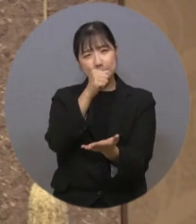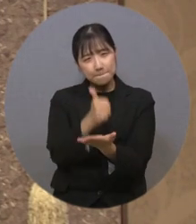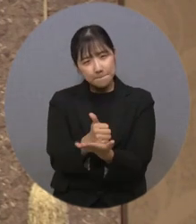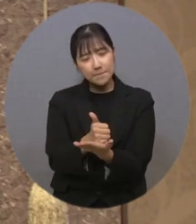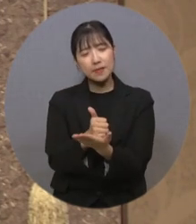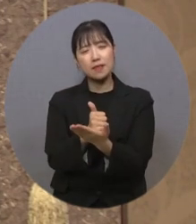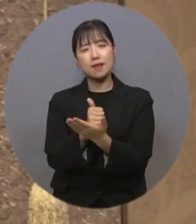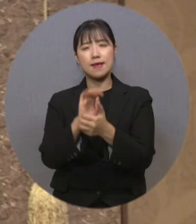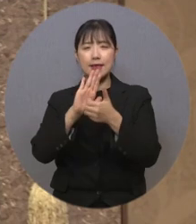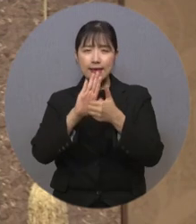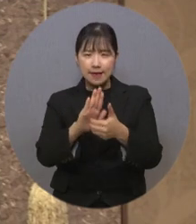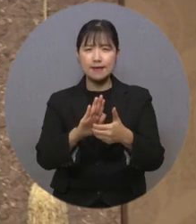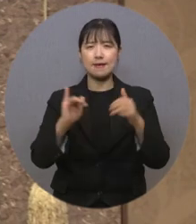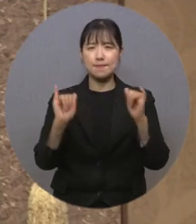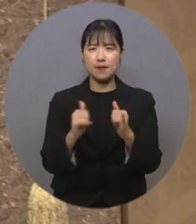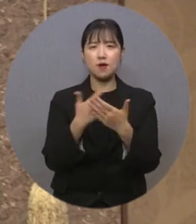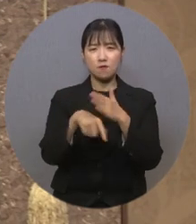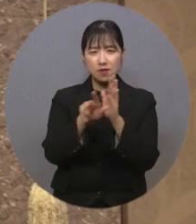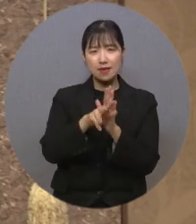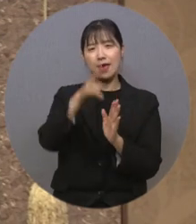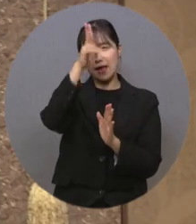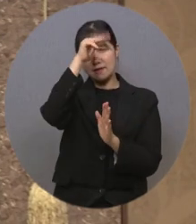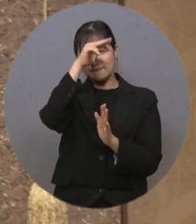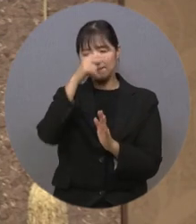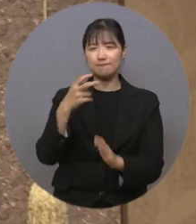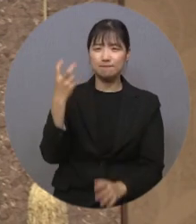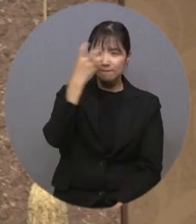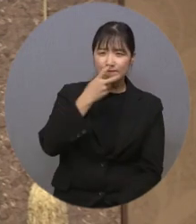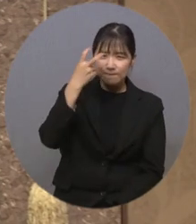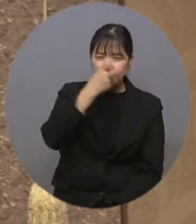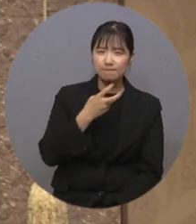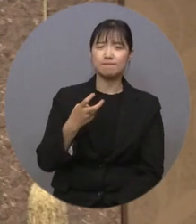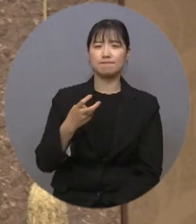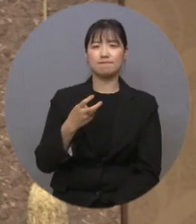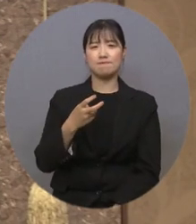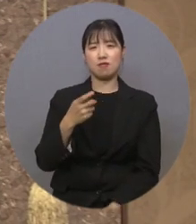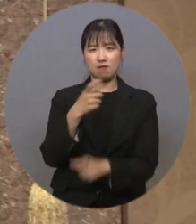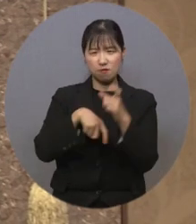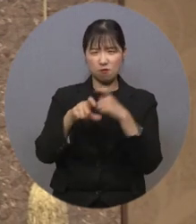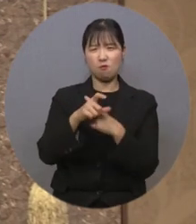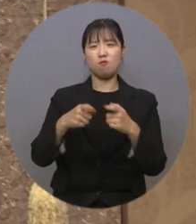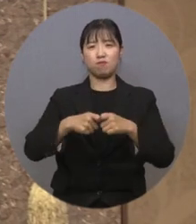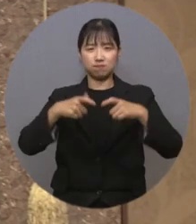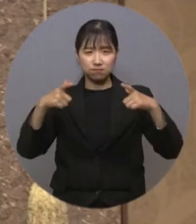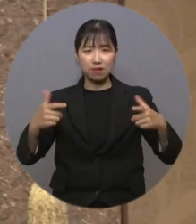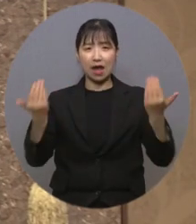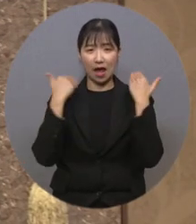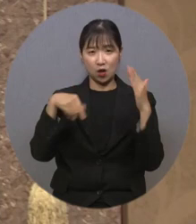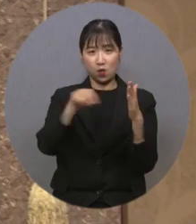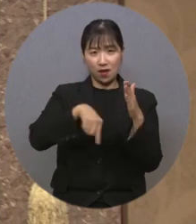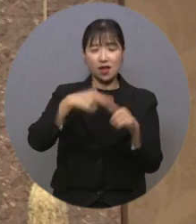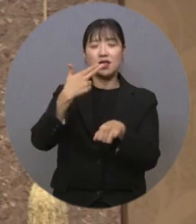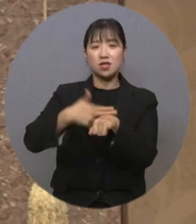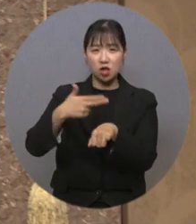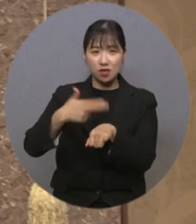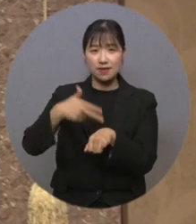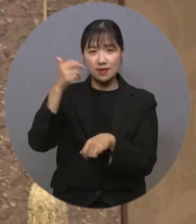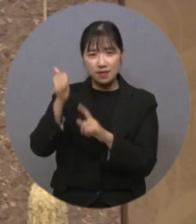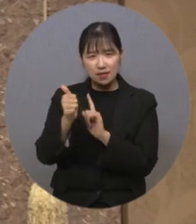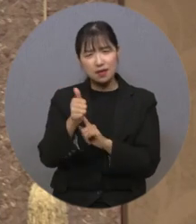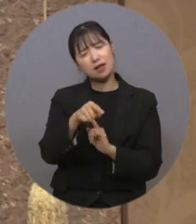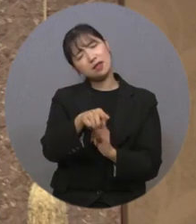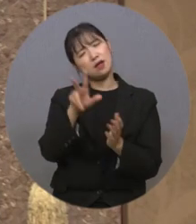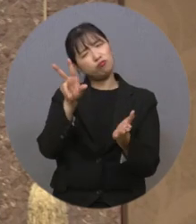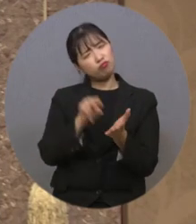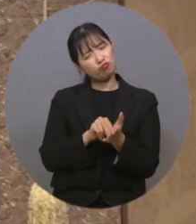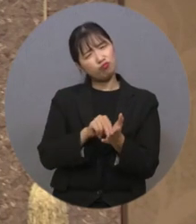범죄를 예방하기 위해서 순찰을 또 강화를 시키고 학교 내에서는 선생님들이 문제가 있을 수